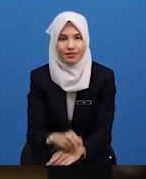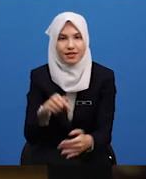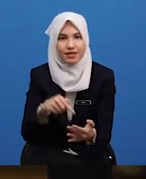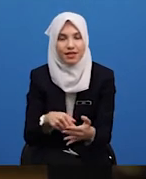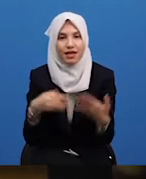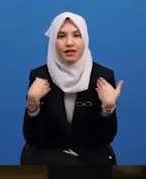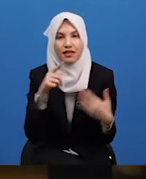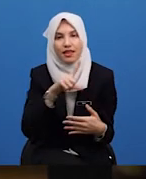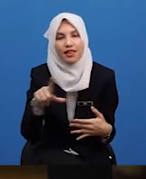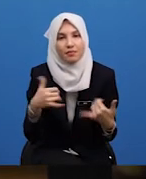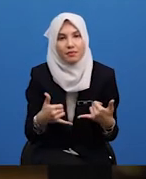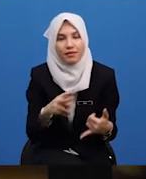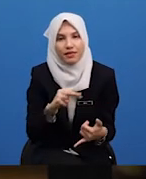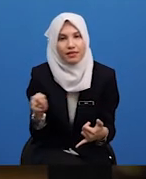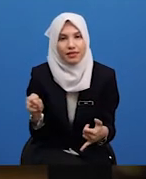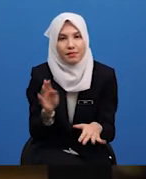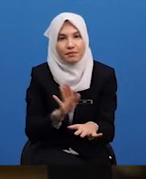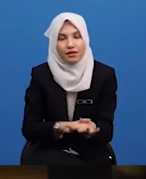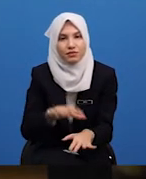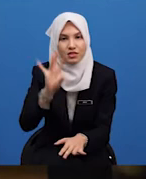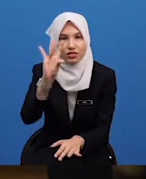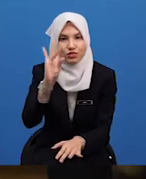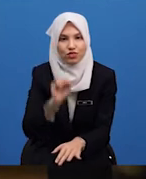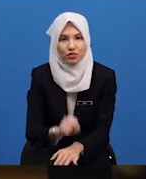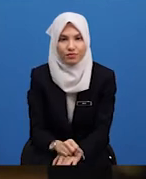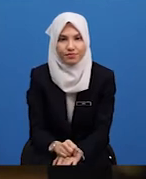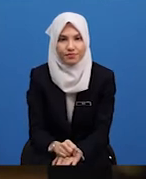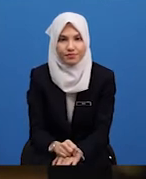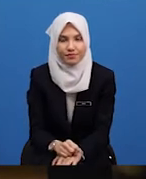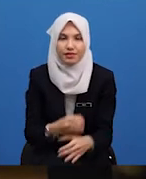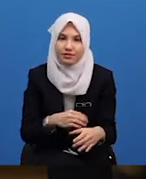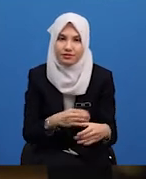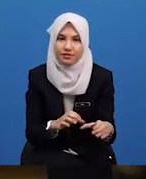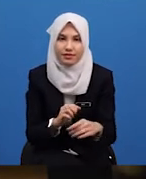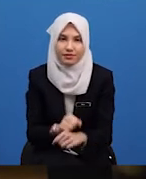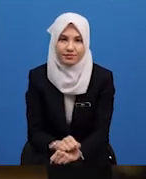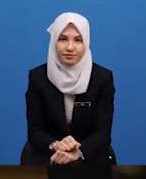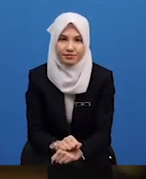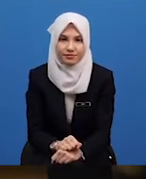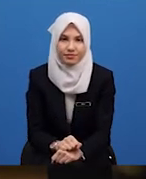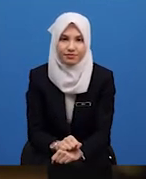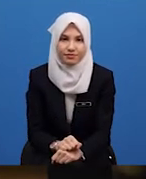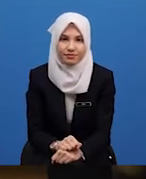permainan pada posisi ketujuh secara mengundur.